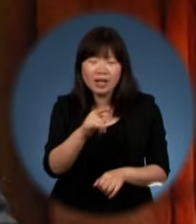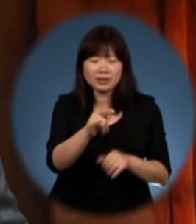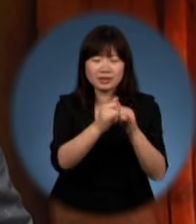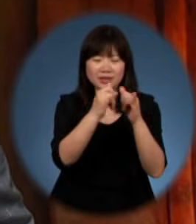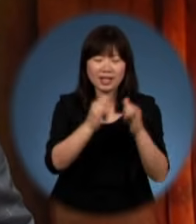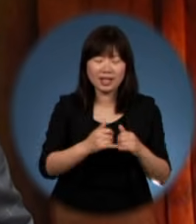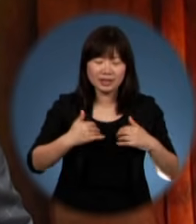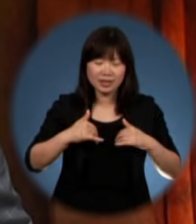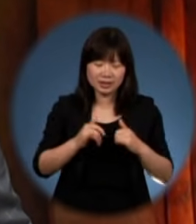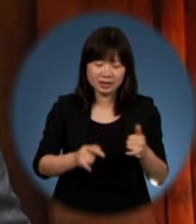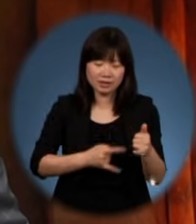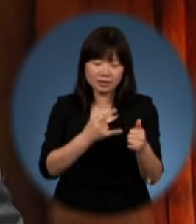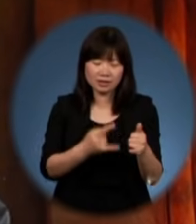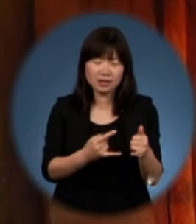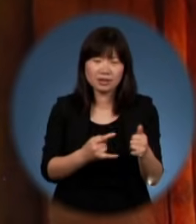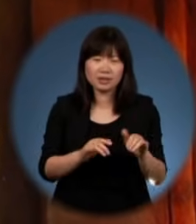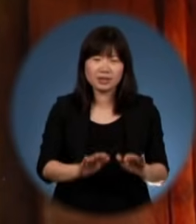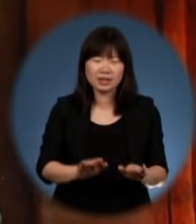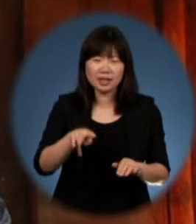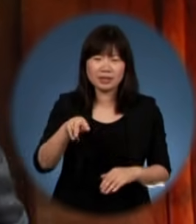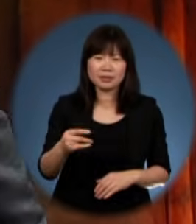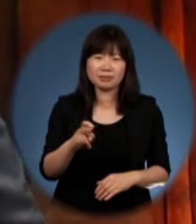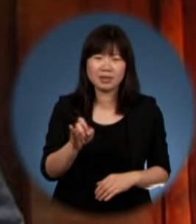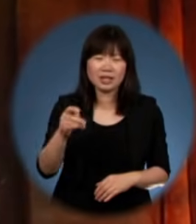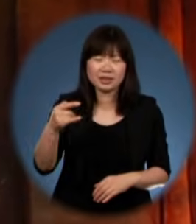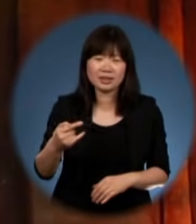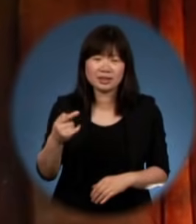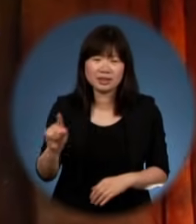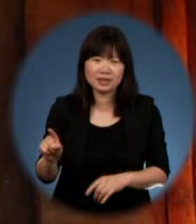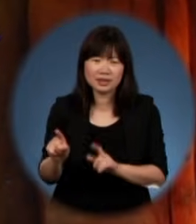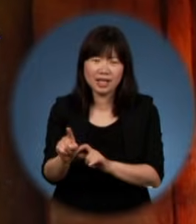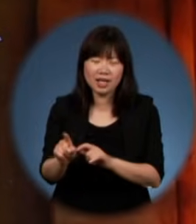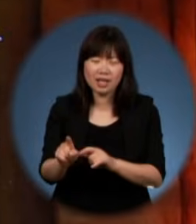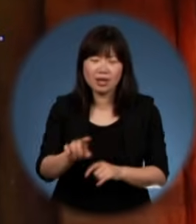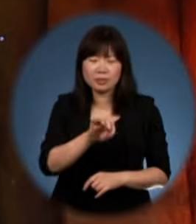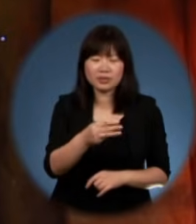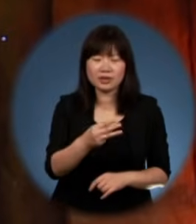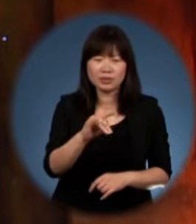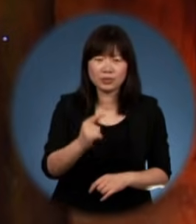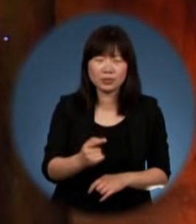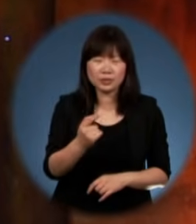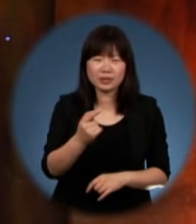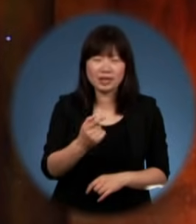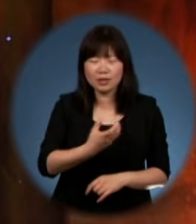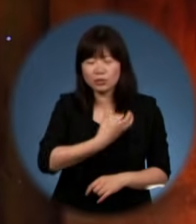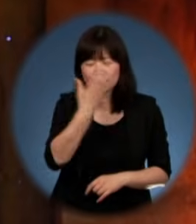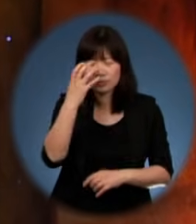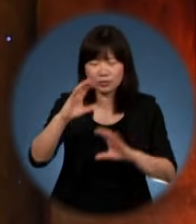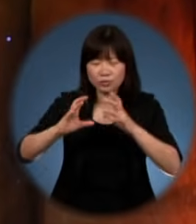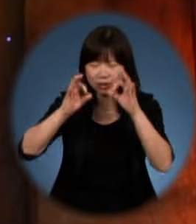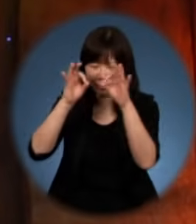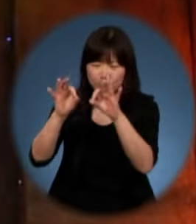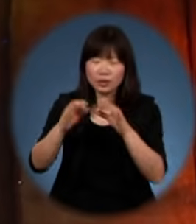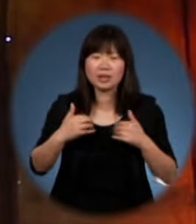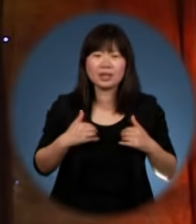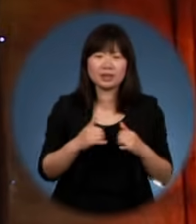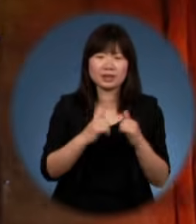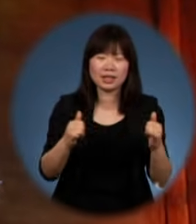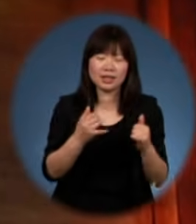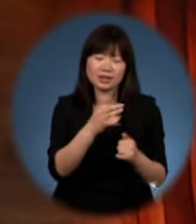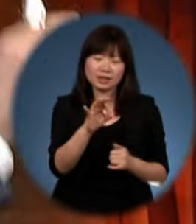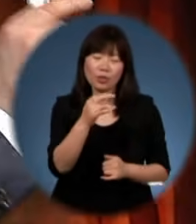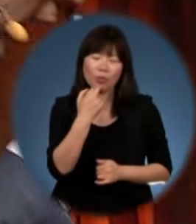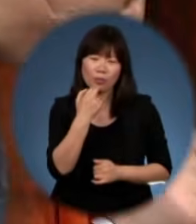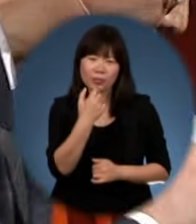사회의 약자 들에 대해서 스파르타는 플라톤에 이상국가는 저 약자들을 받아들이지